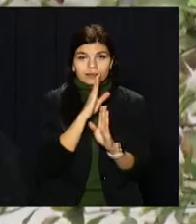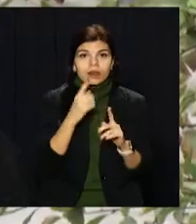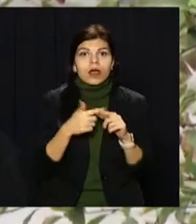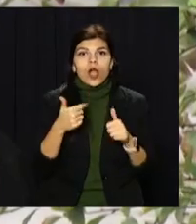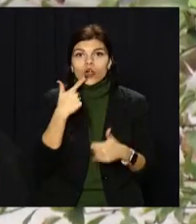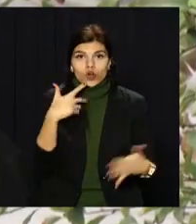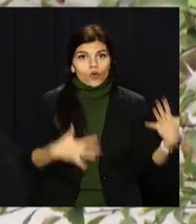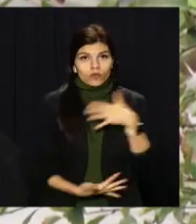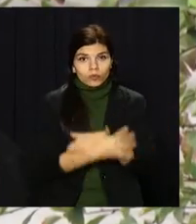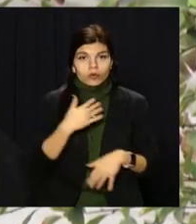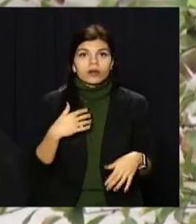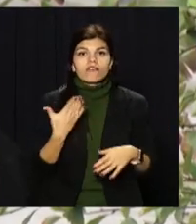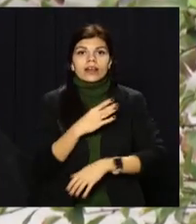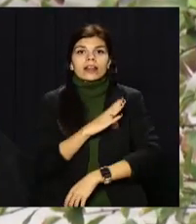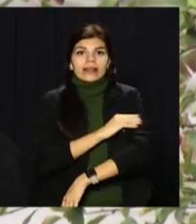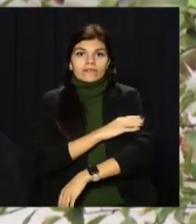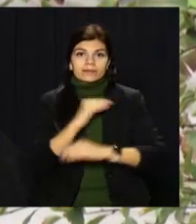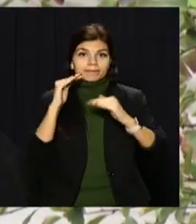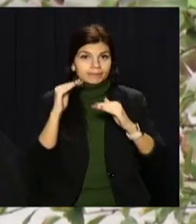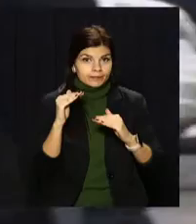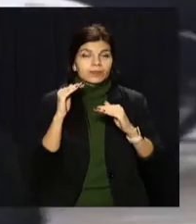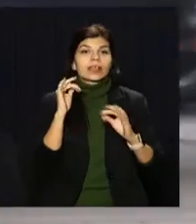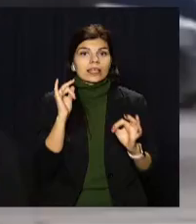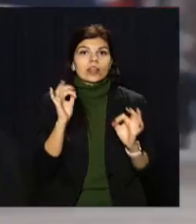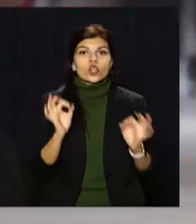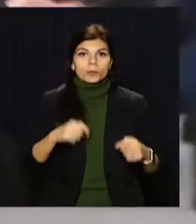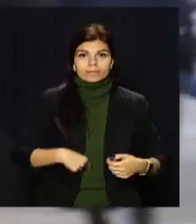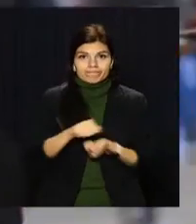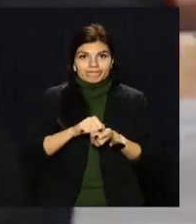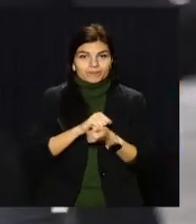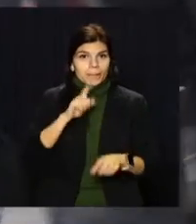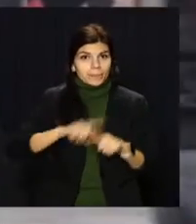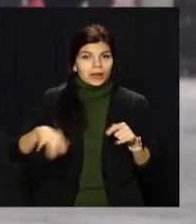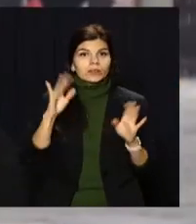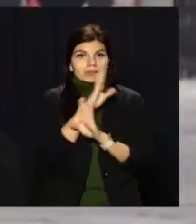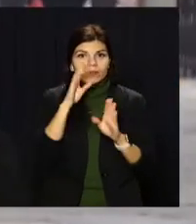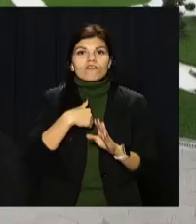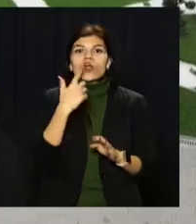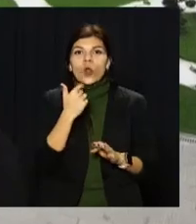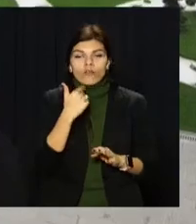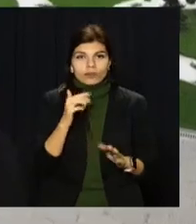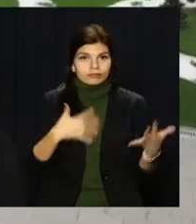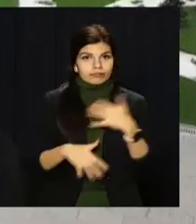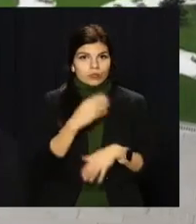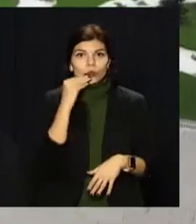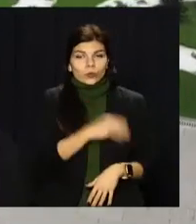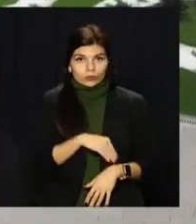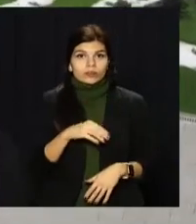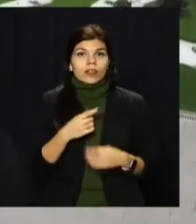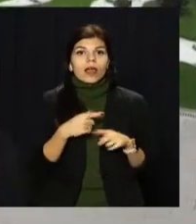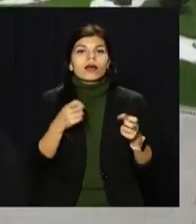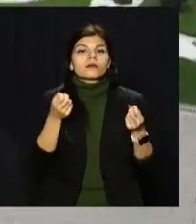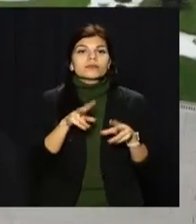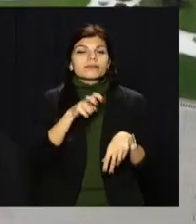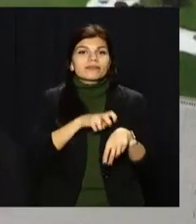покращить кровообіг, знизить артеріальний тиск, прискорить метаболізм та підвищить рівень кисню у крові. Про це розповіла головна